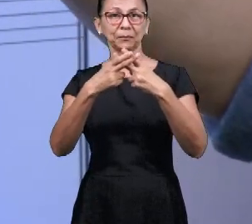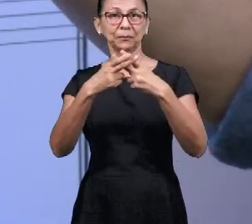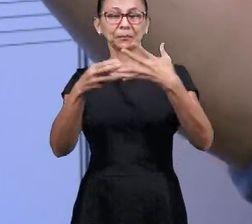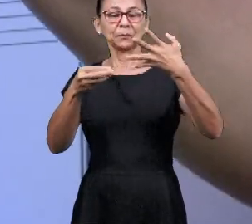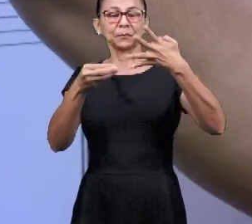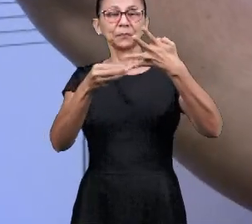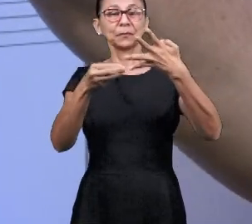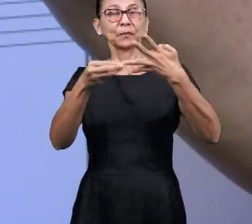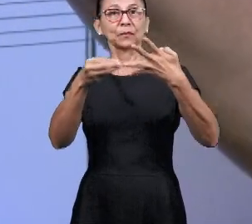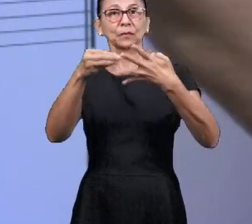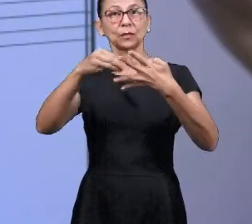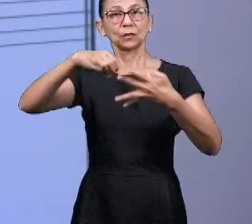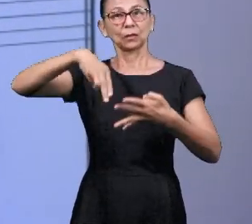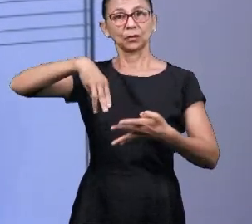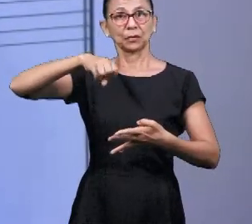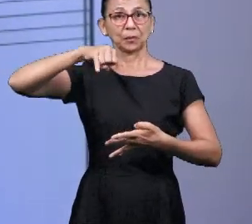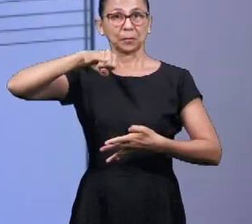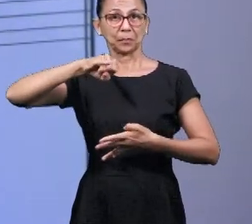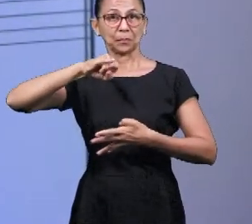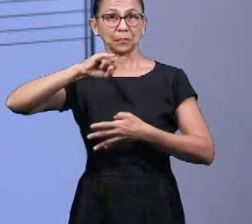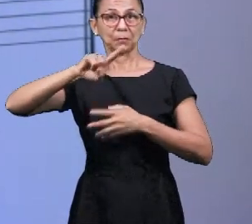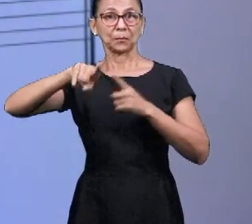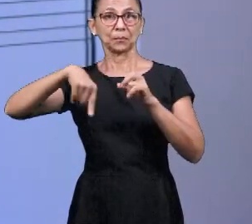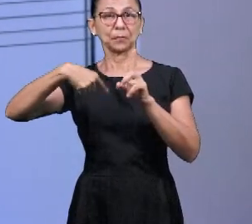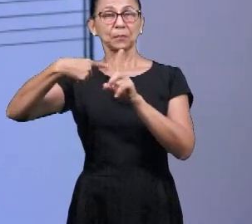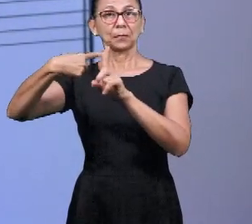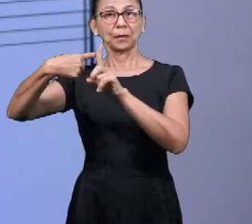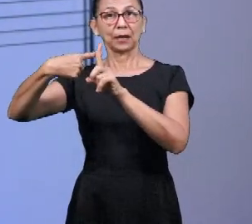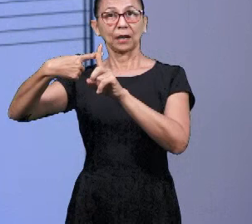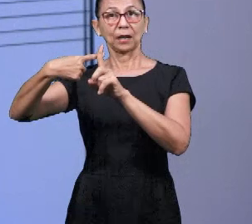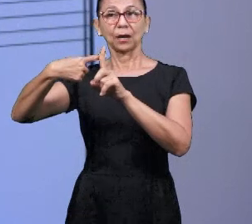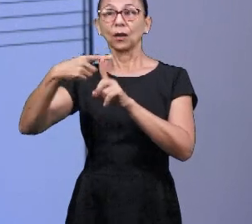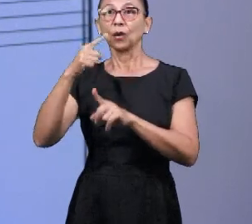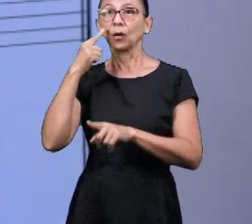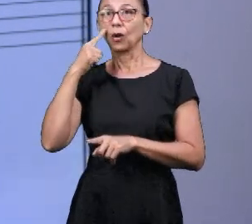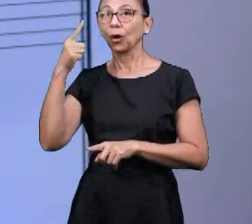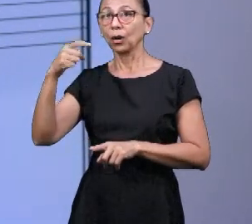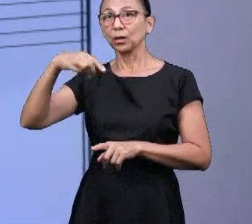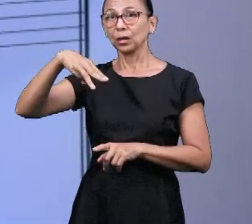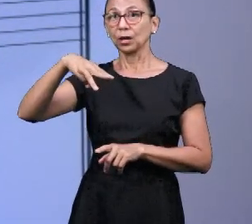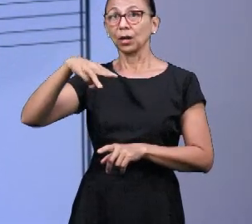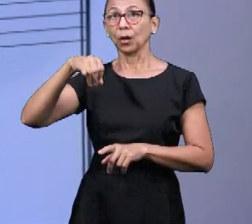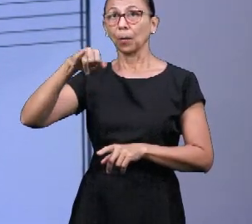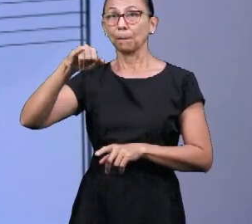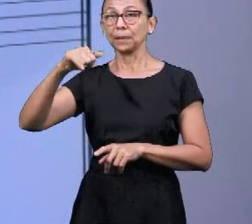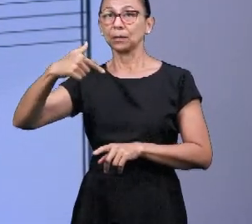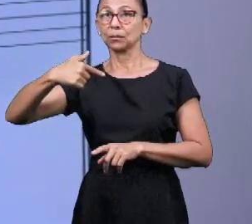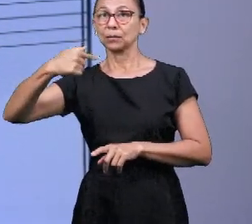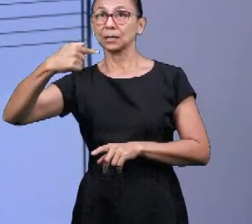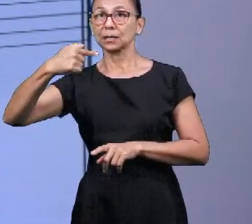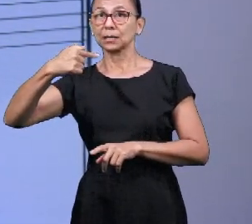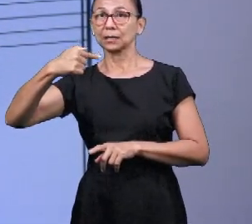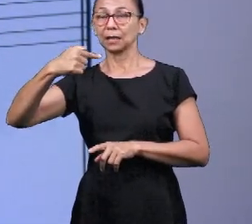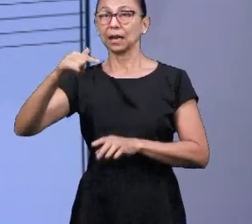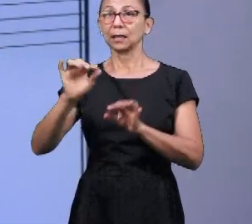avec le Mi. Et maintenant, regardez le Mi majeur septième. Nous allons étirer un peu le doigt pour